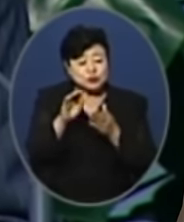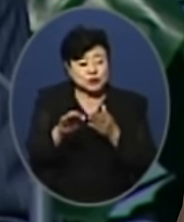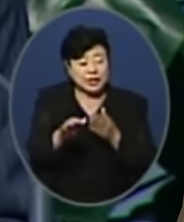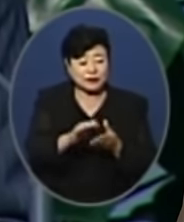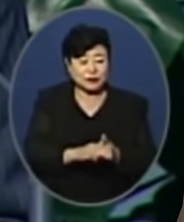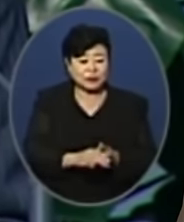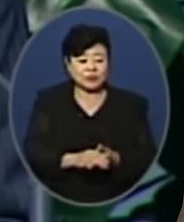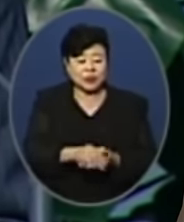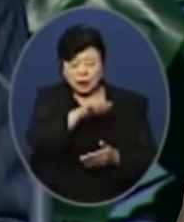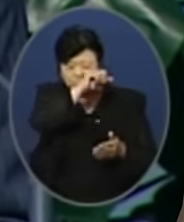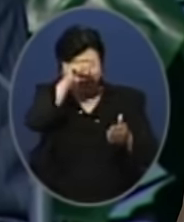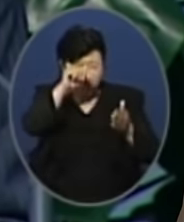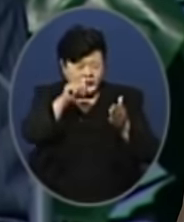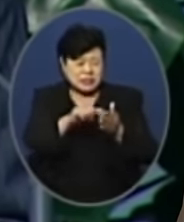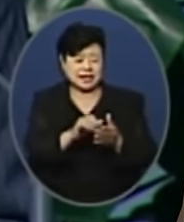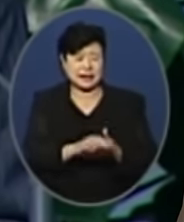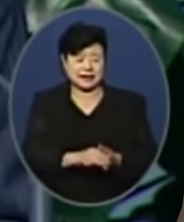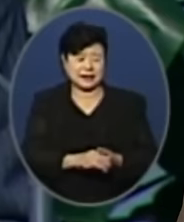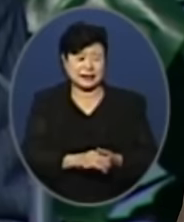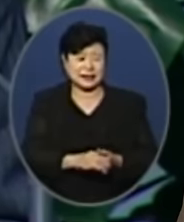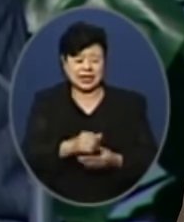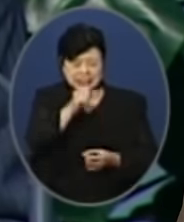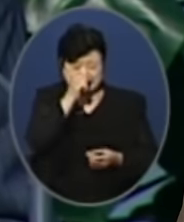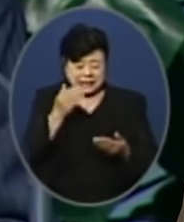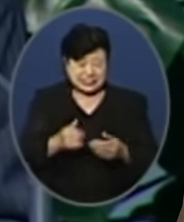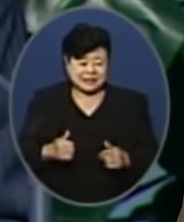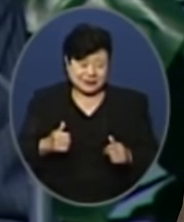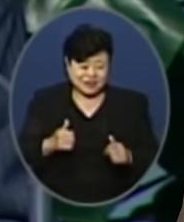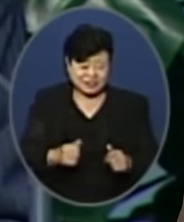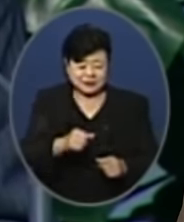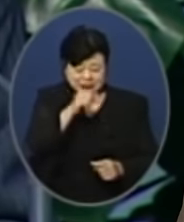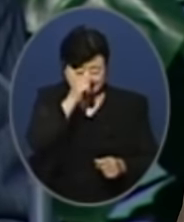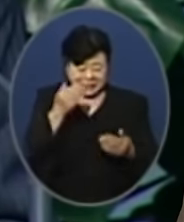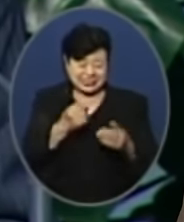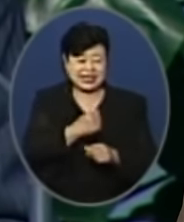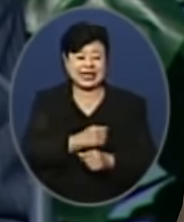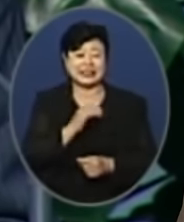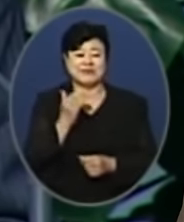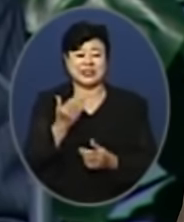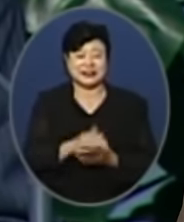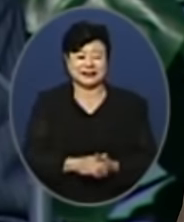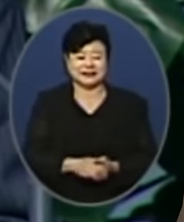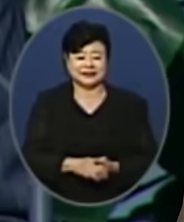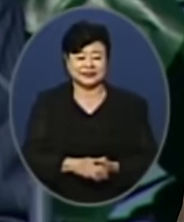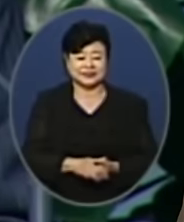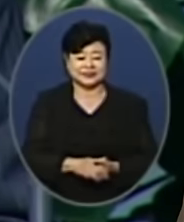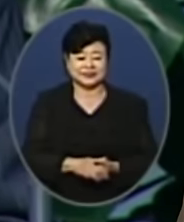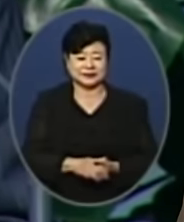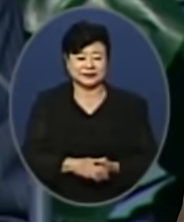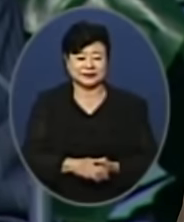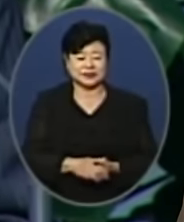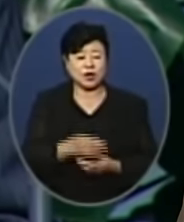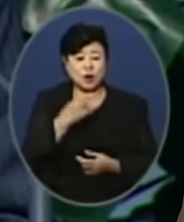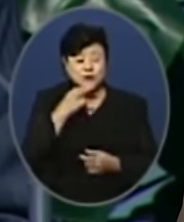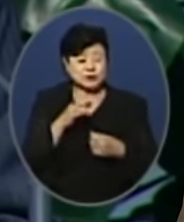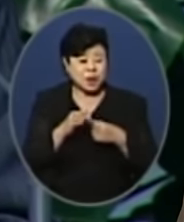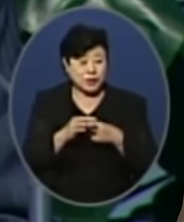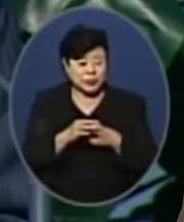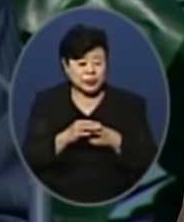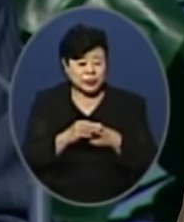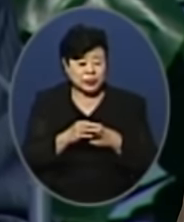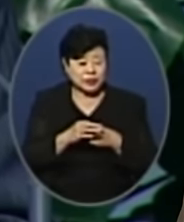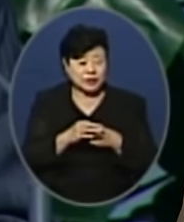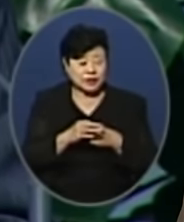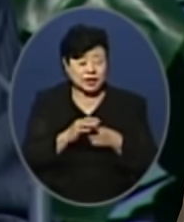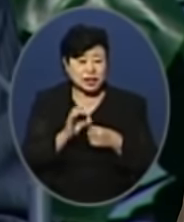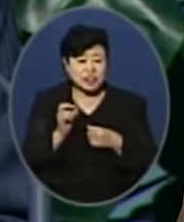다음에도 한평생에 착한 일을 하고 선한 일을 해야 되는 것입니다. 그것이 없으면